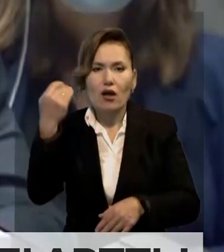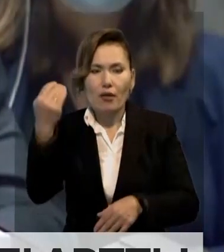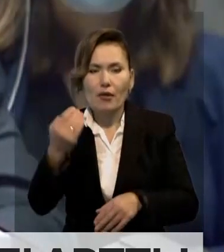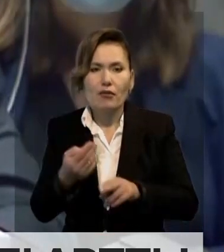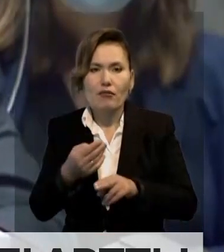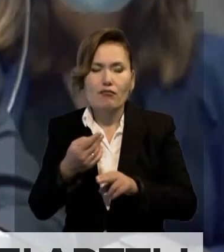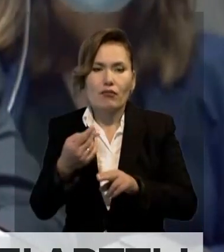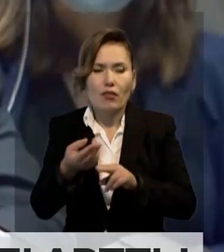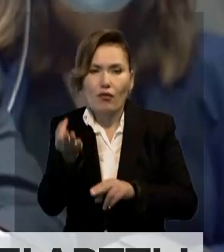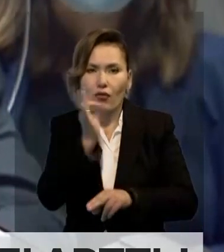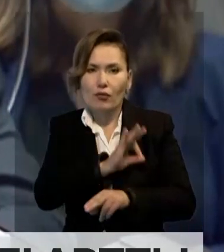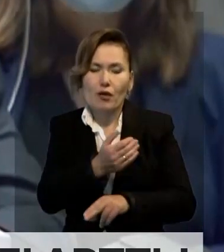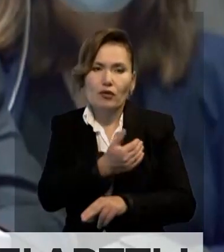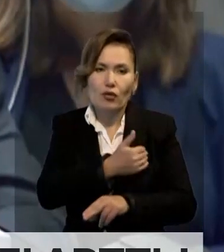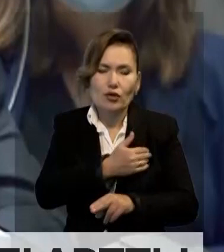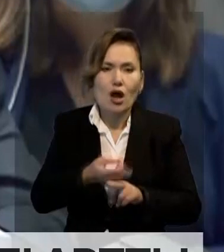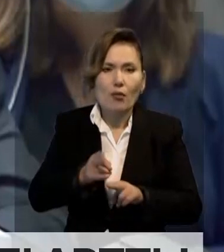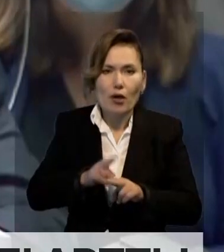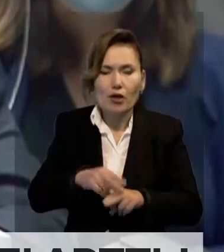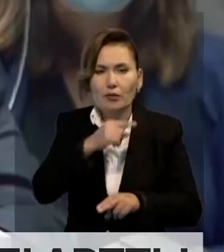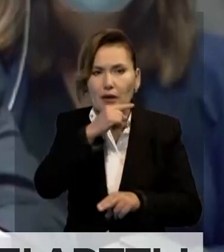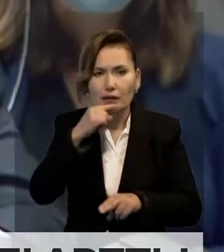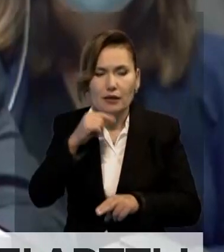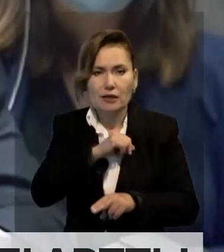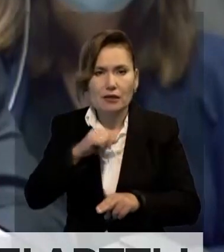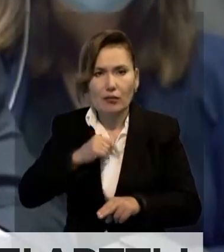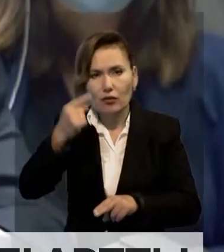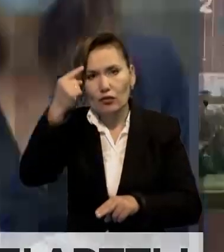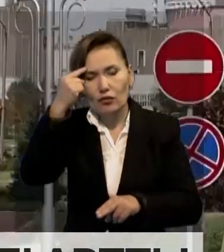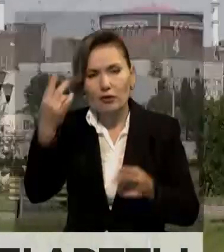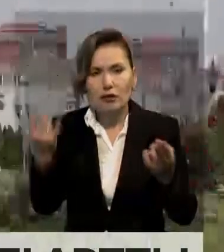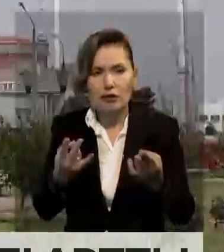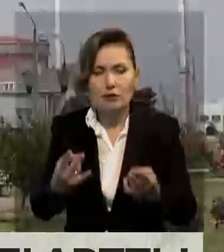болып қолданбау туралы міндеттемені саналы түрде өз мойнына алуға тиіс.